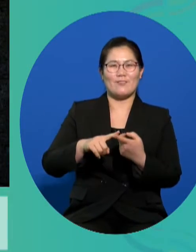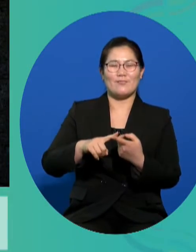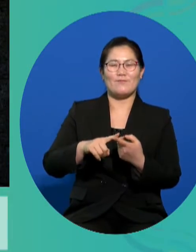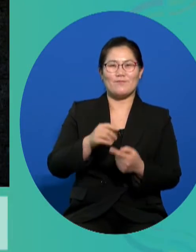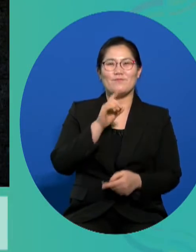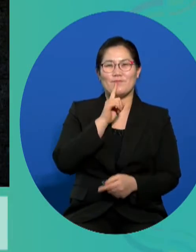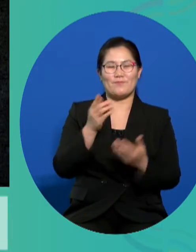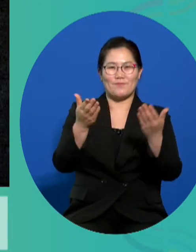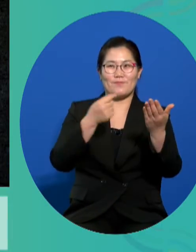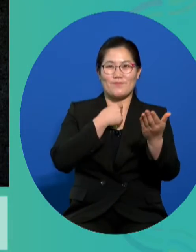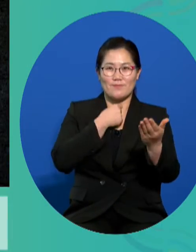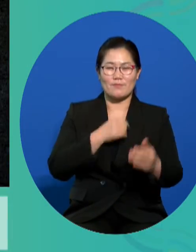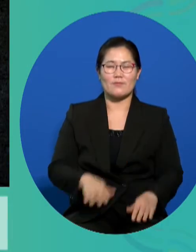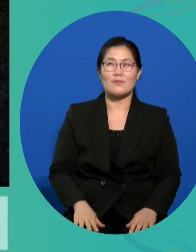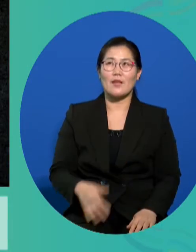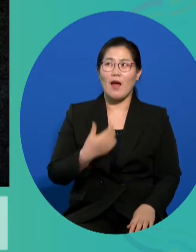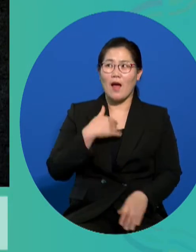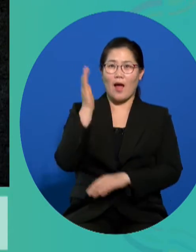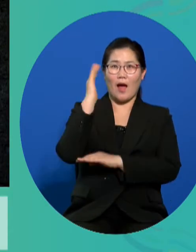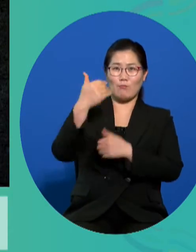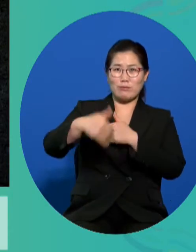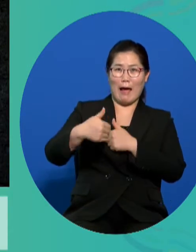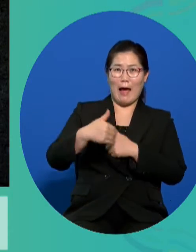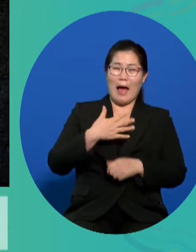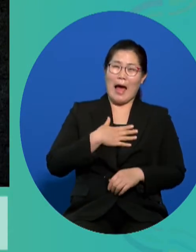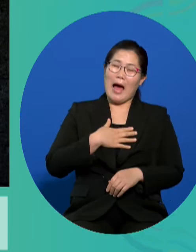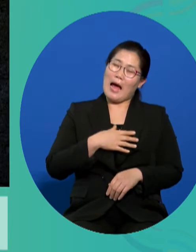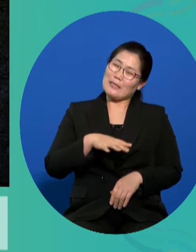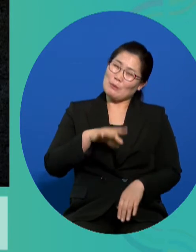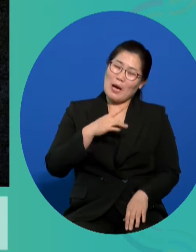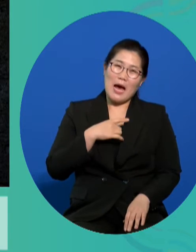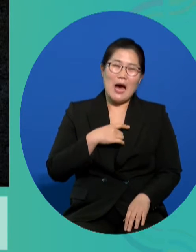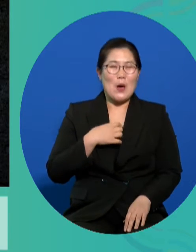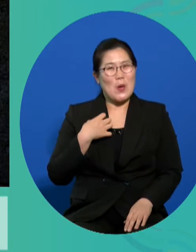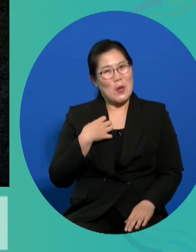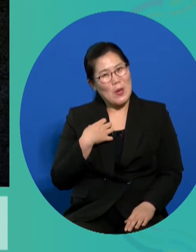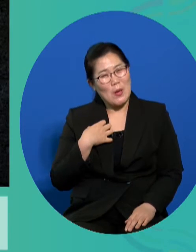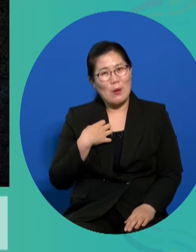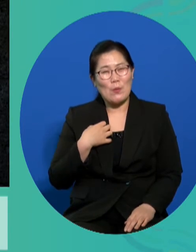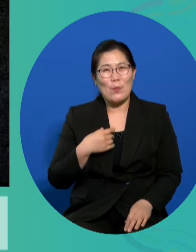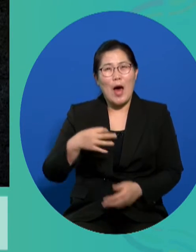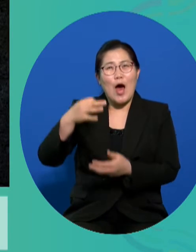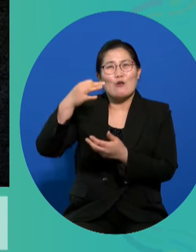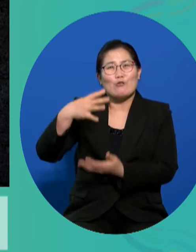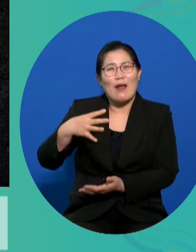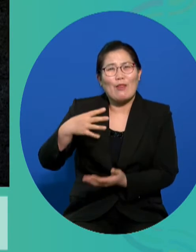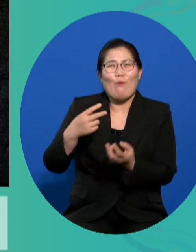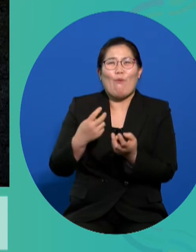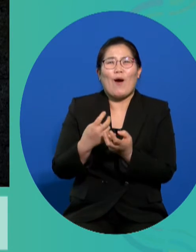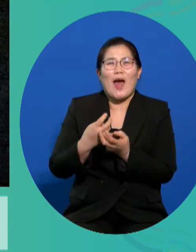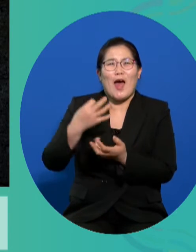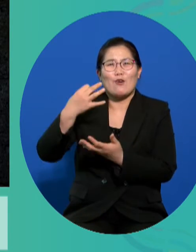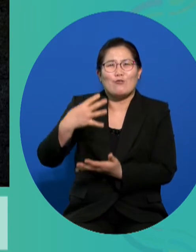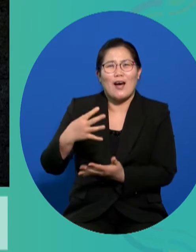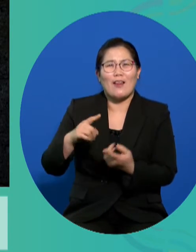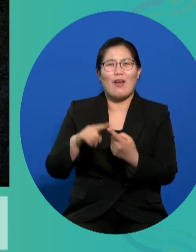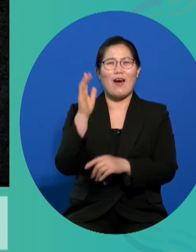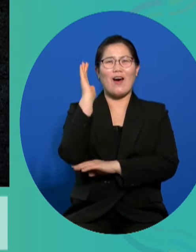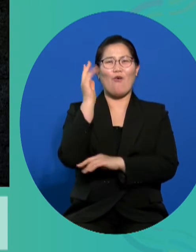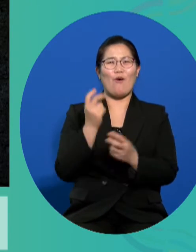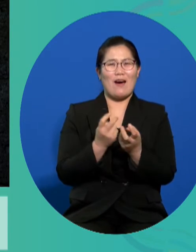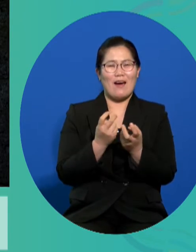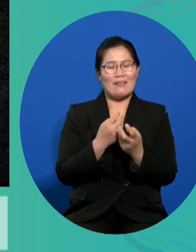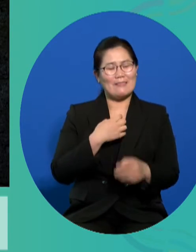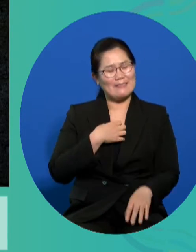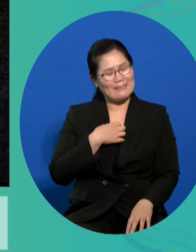요청을 받고 많은 고민을 했습니다. 유산에 대해서 좀 어떻게 얘기해야 될지, 그래서 이런저런 고민을